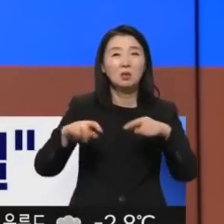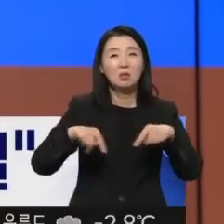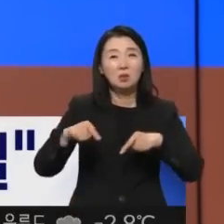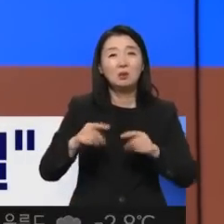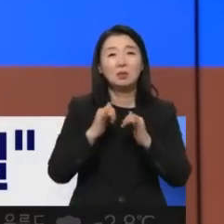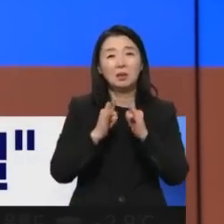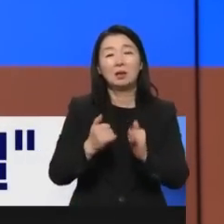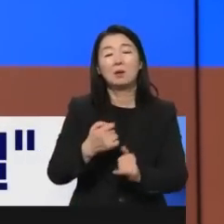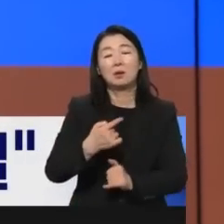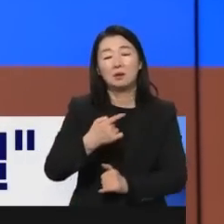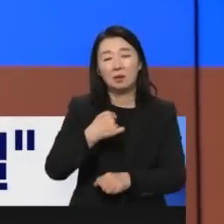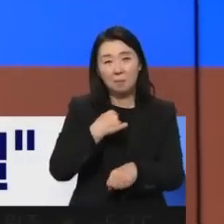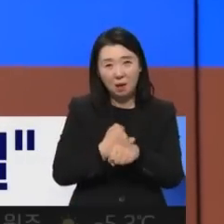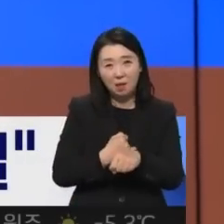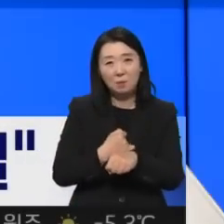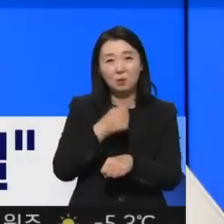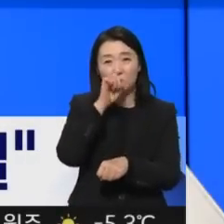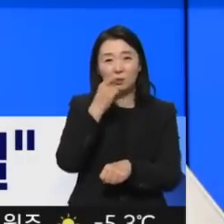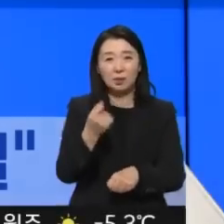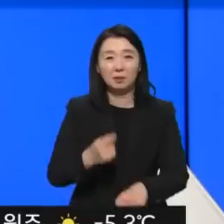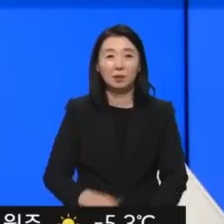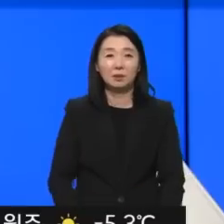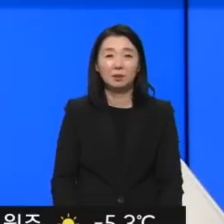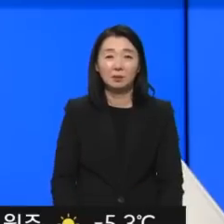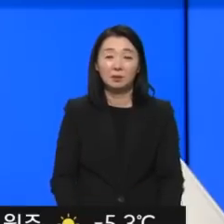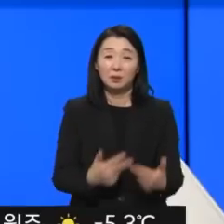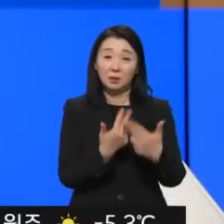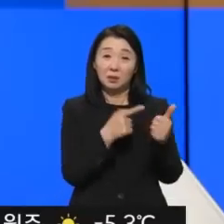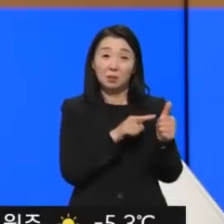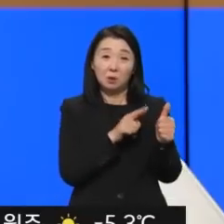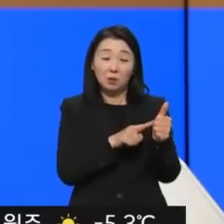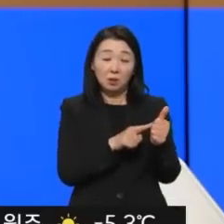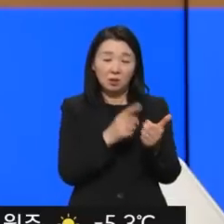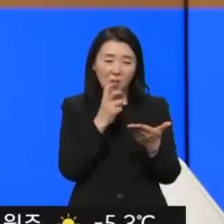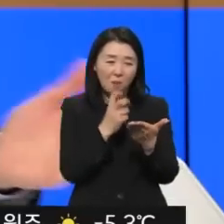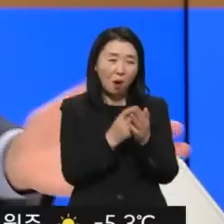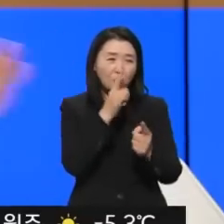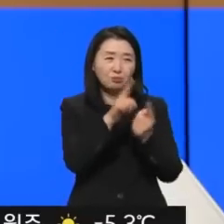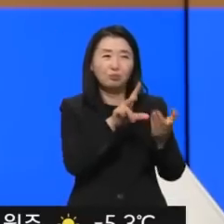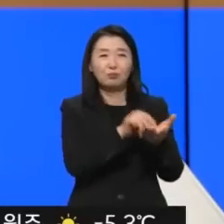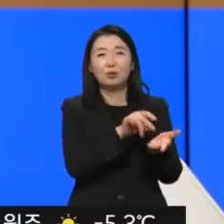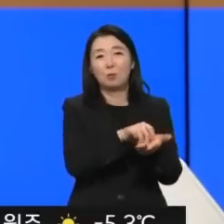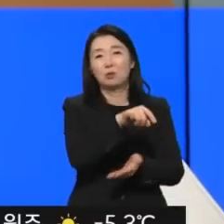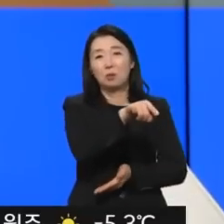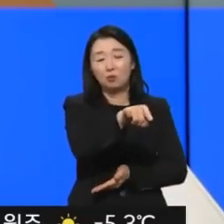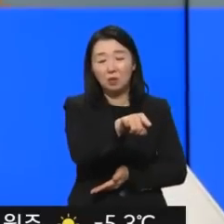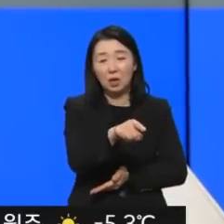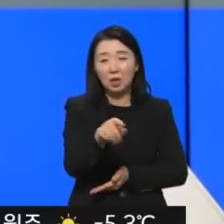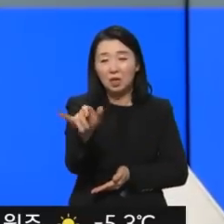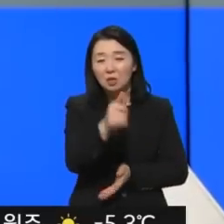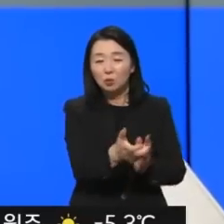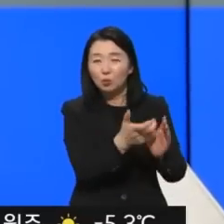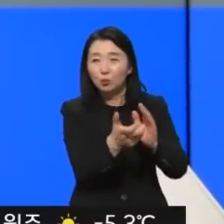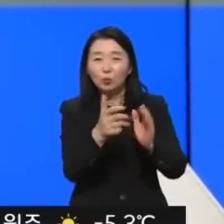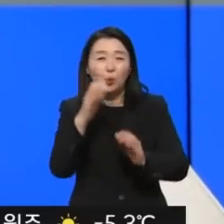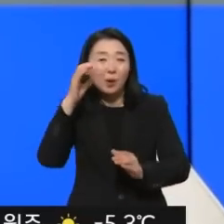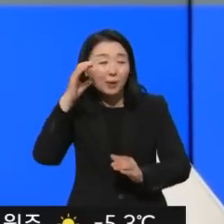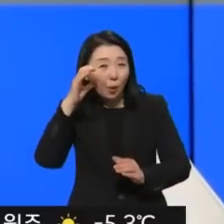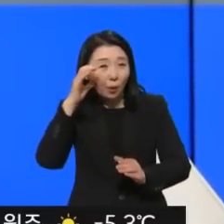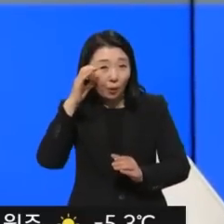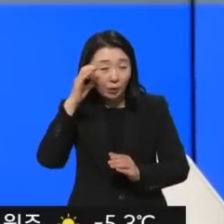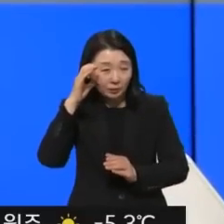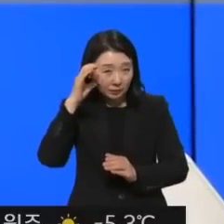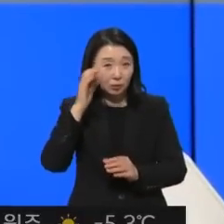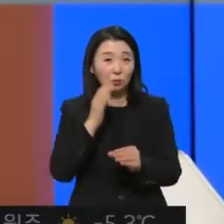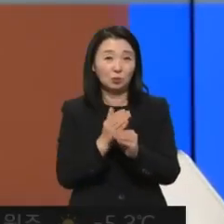박으면 좋겠다라고도 썼습니다. 민주당 이재명 대표의 사법 리스크. 이재명 대표는 이제 전국을 돌면서 경청 행보를 이어가고 있는데